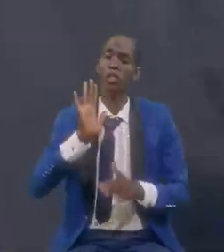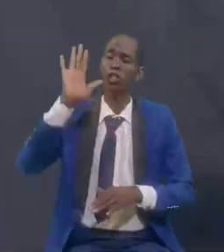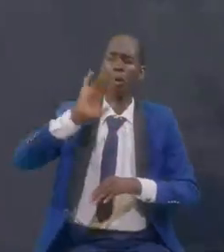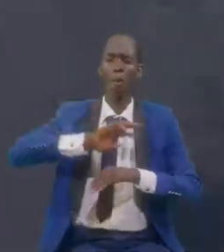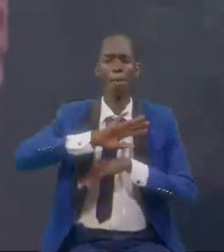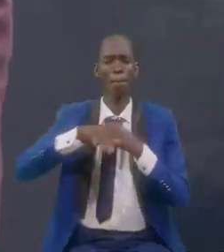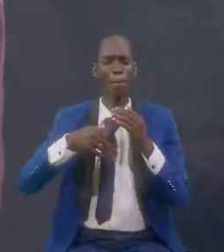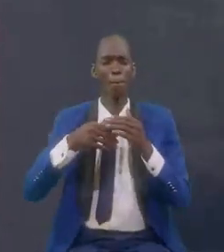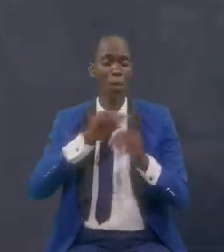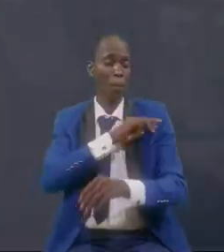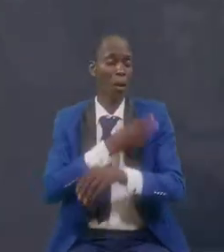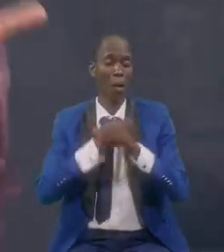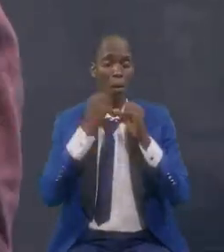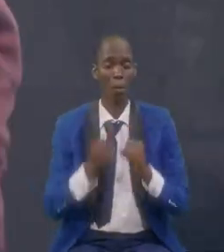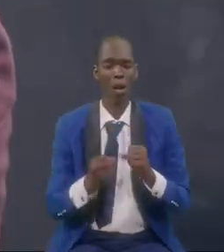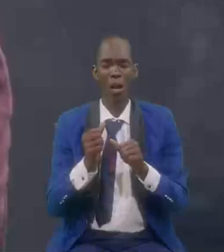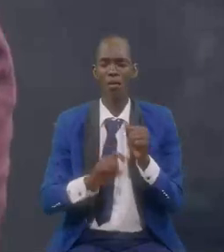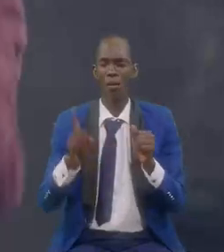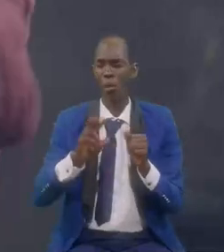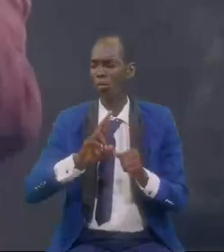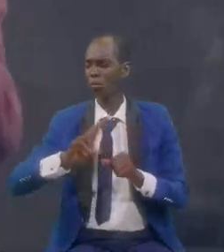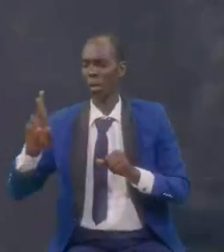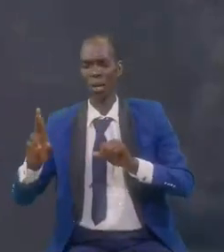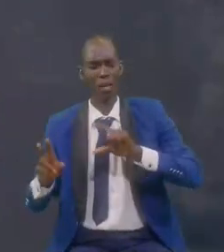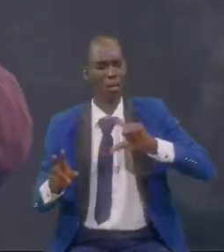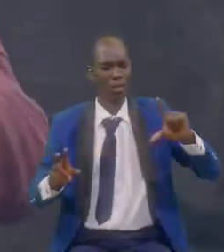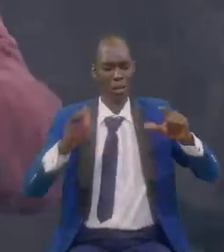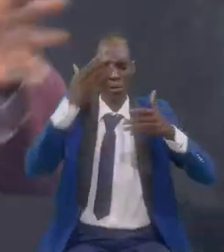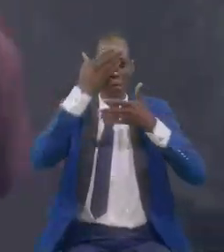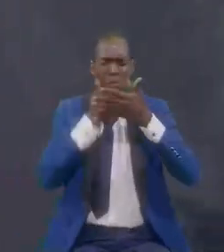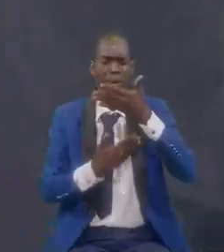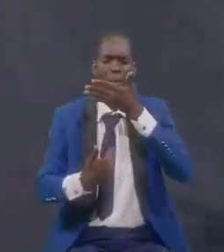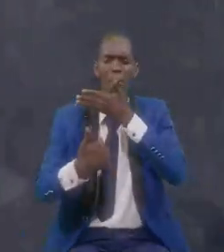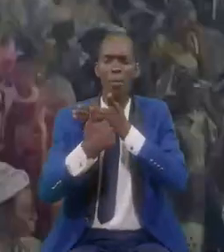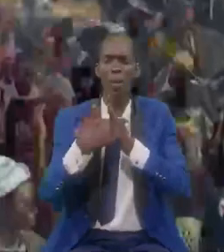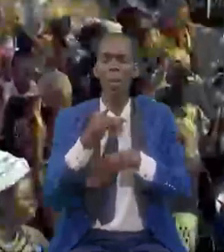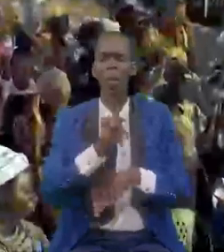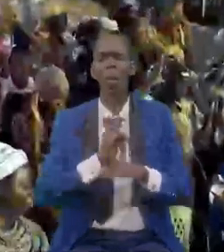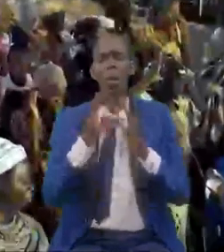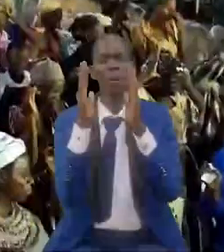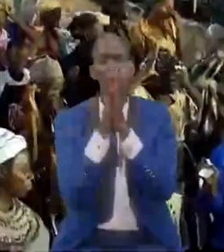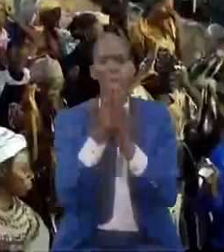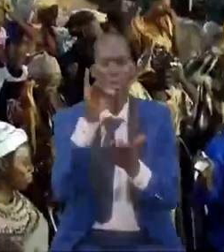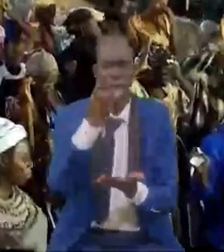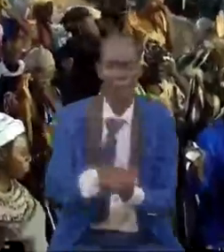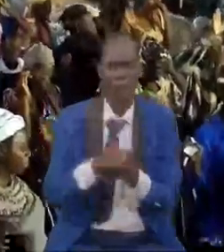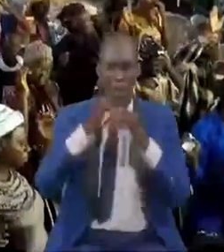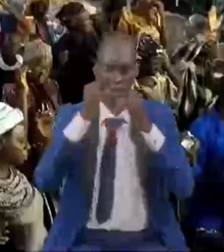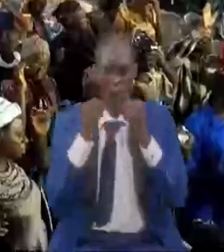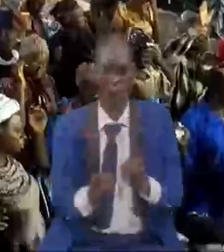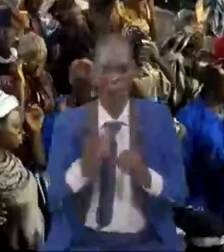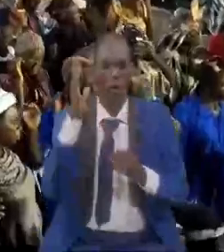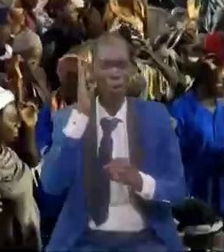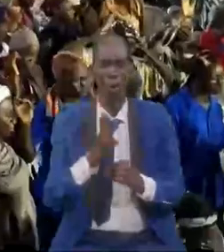puissance partout maintenant, à ma droite, à gauche, devant, derrière, je prie que cette puissance